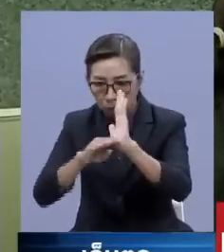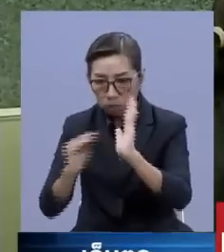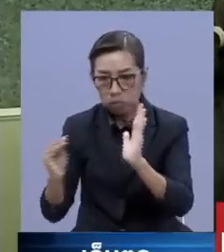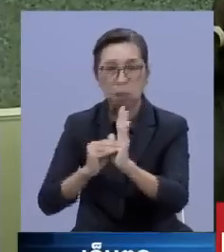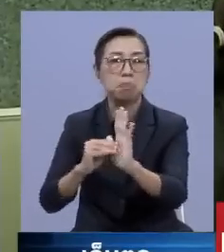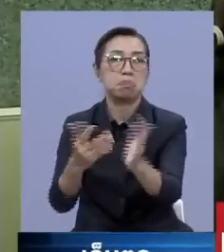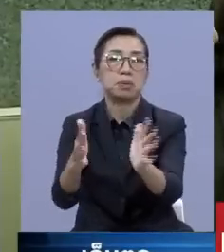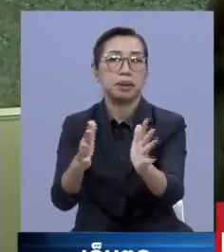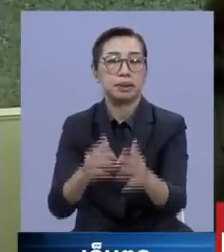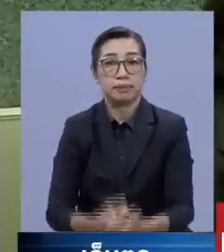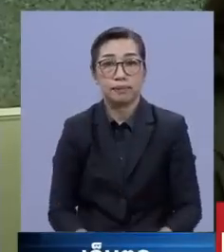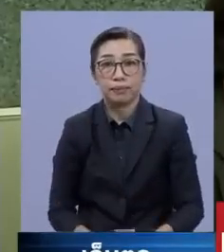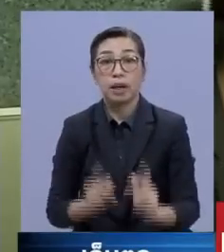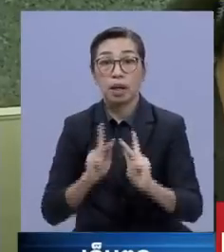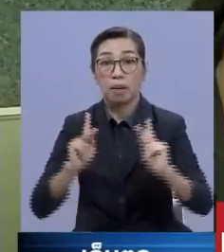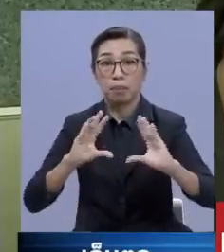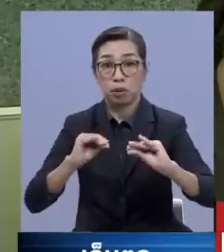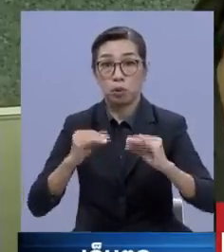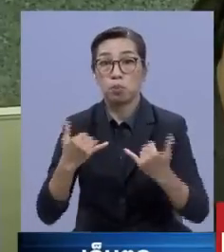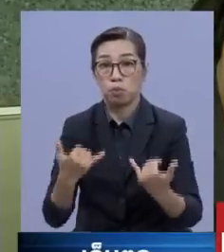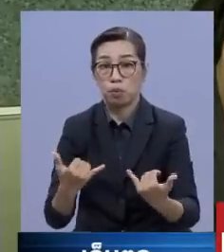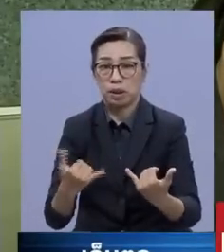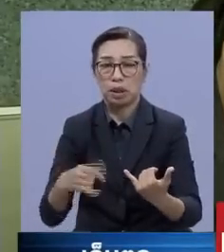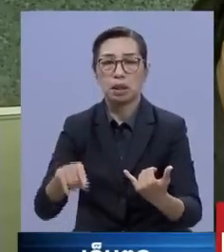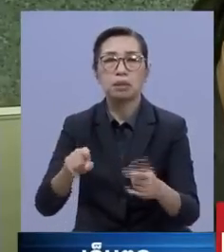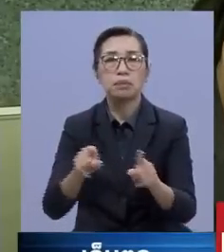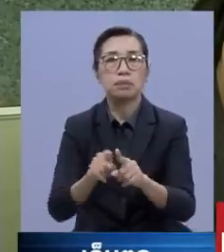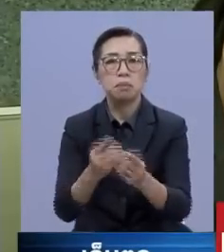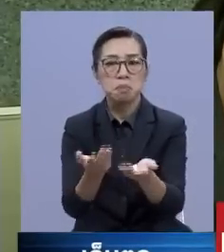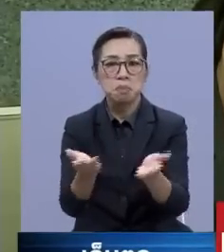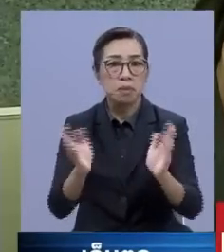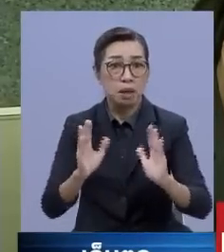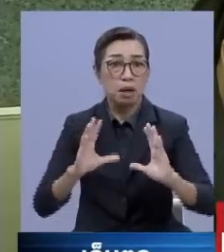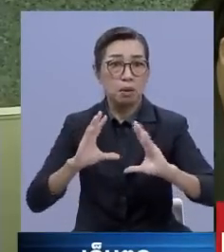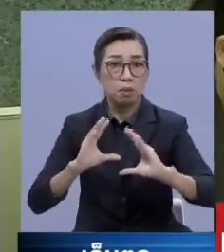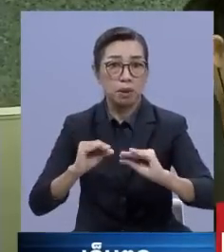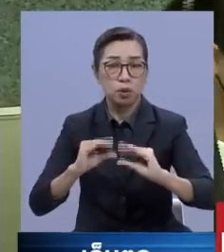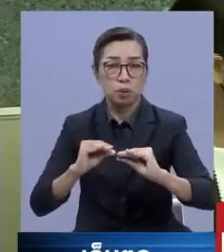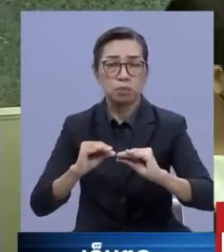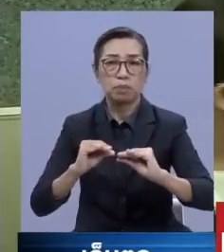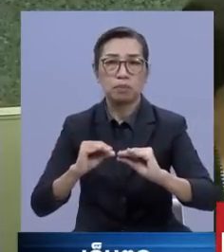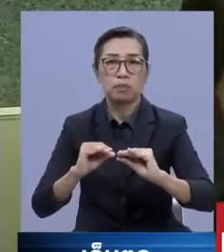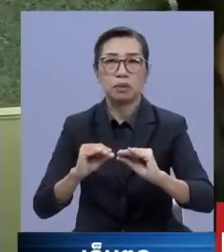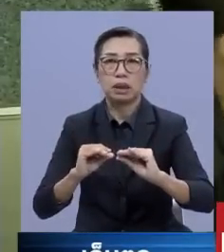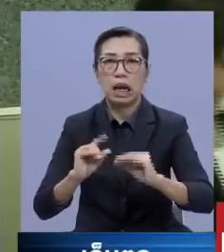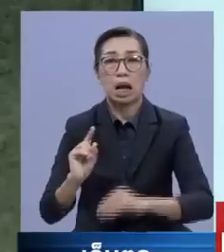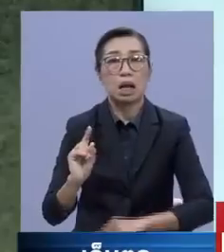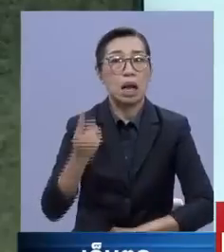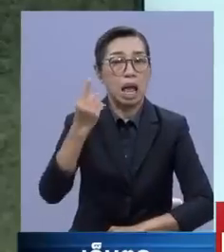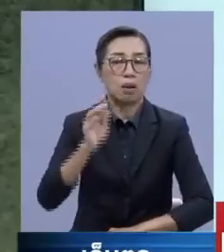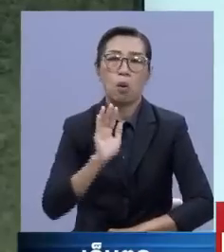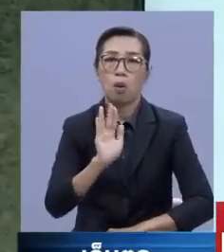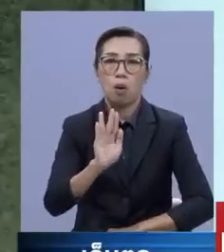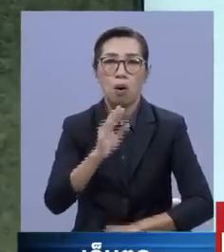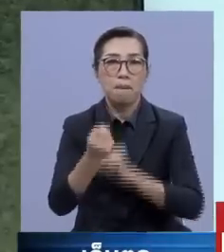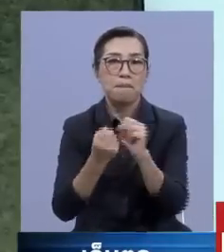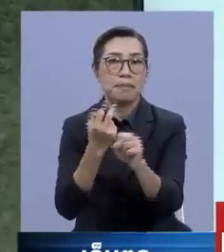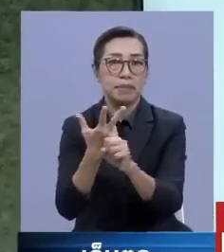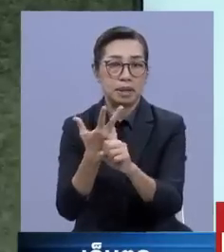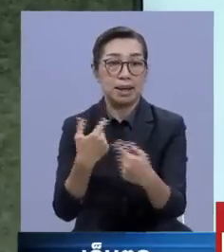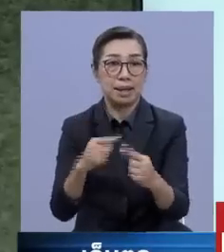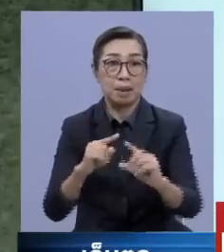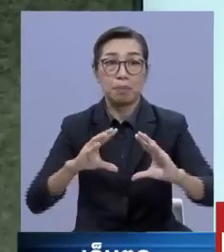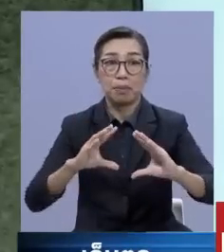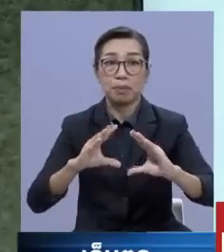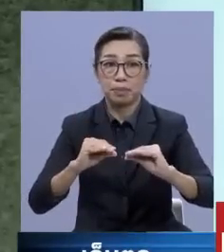ซึ่งการประชุมสภากรุงเทพมหานครในวันนี้นะคะเป็นการประชุมนัดแรกของสมัยประชุมสามั